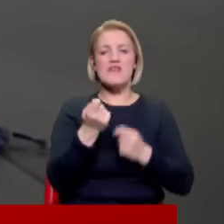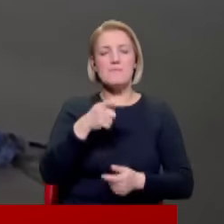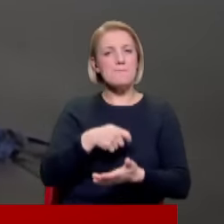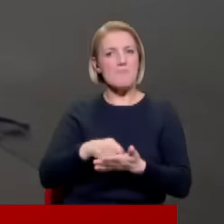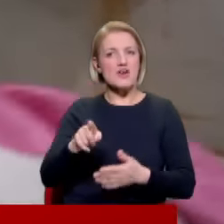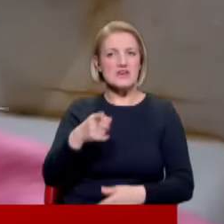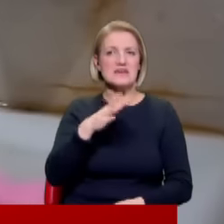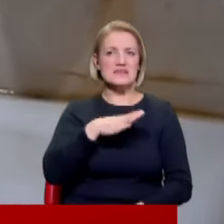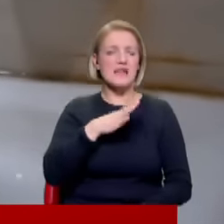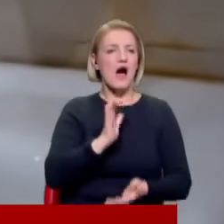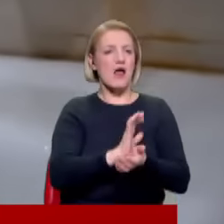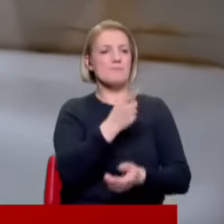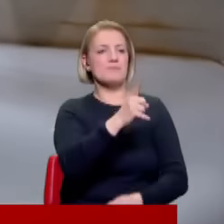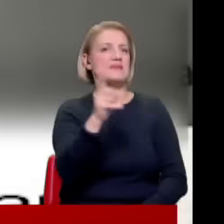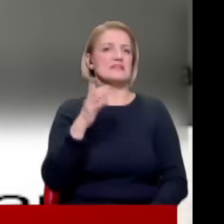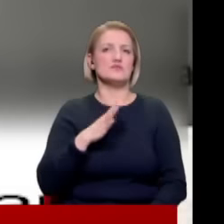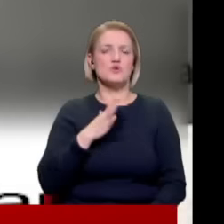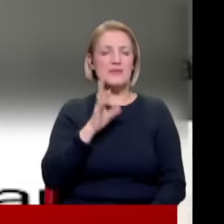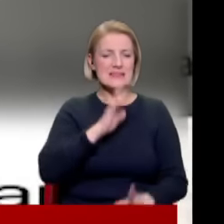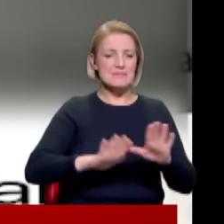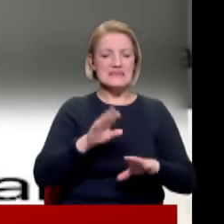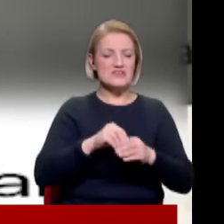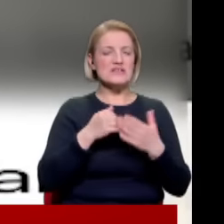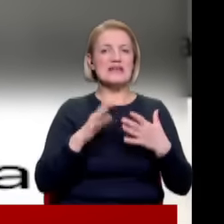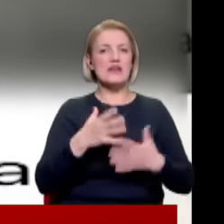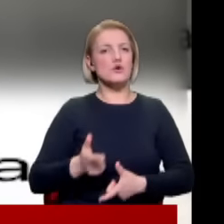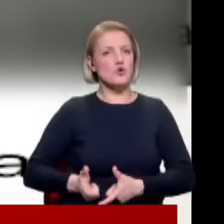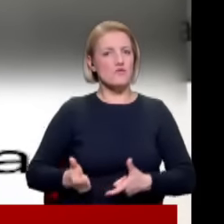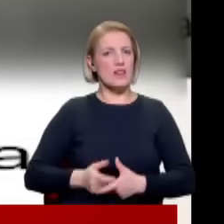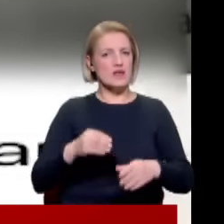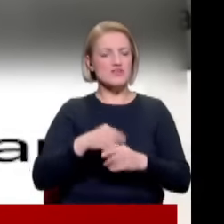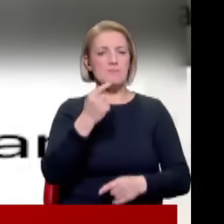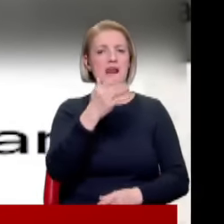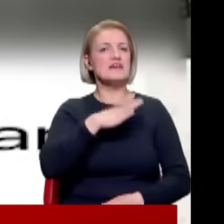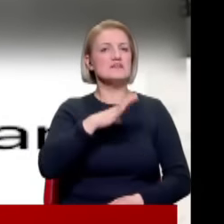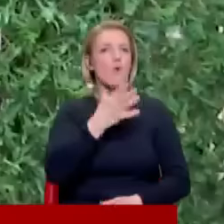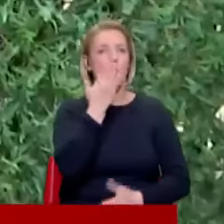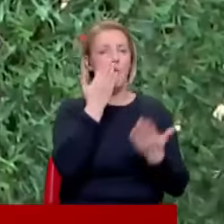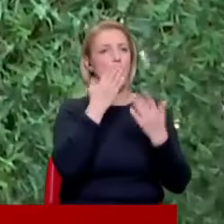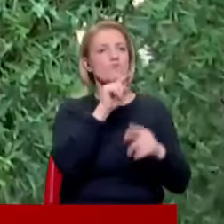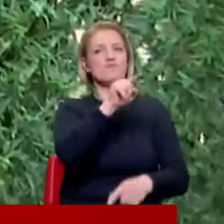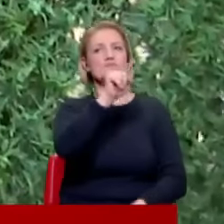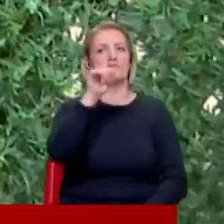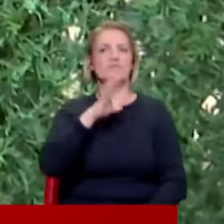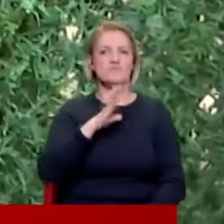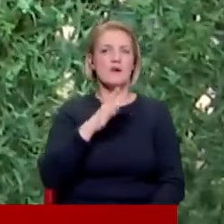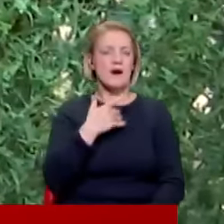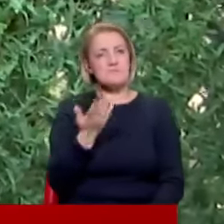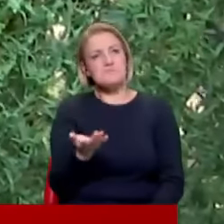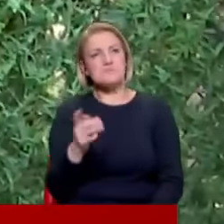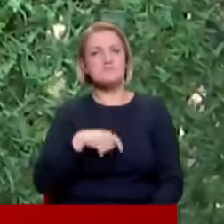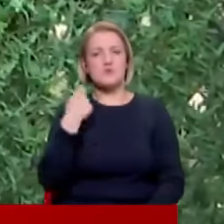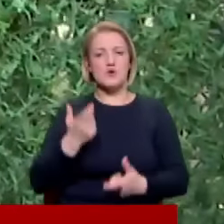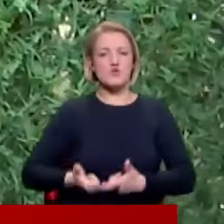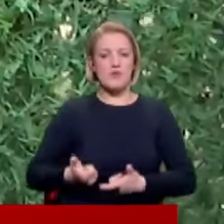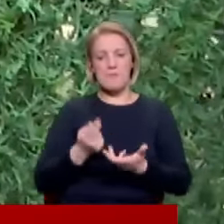1000 lira isteniyor velilerden. Sadece temizlik için değil, güvenlik görevlisi için de para istenen okullar var. Biz de bağışlarda bulunuyoruz. Atıyorum